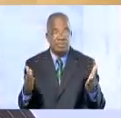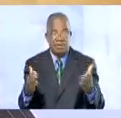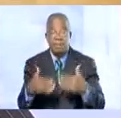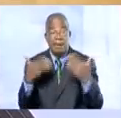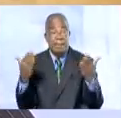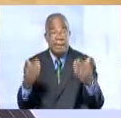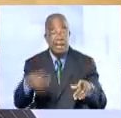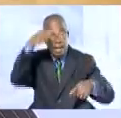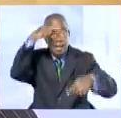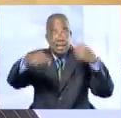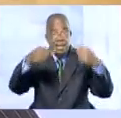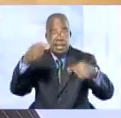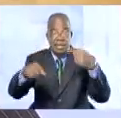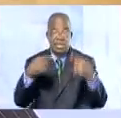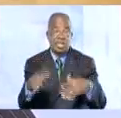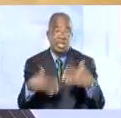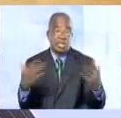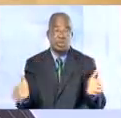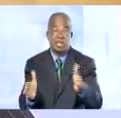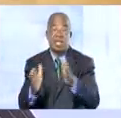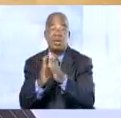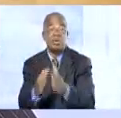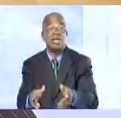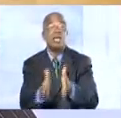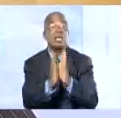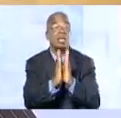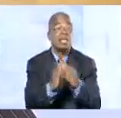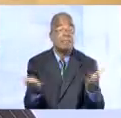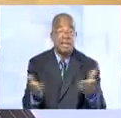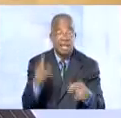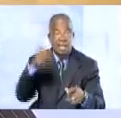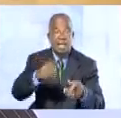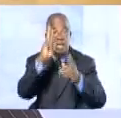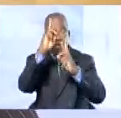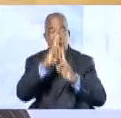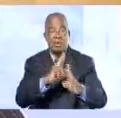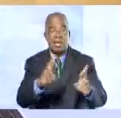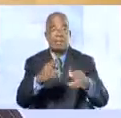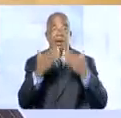éventuelle instrumentalisation de la justice à des fins politiques. Fin